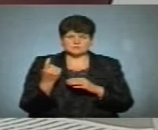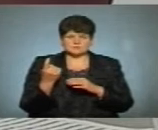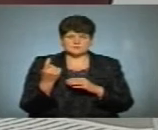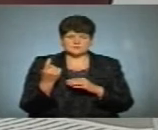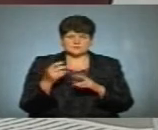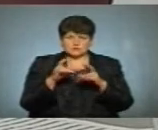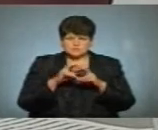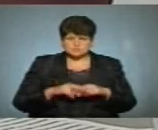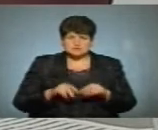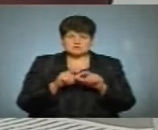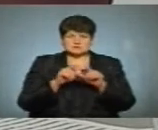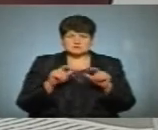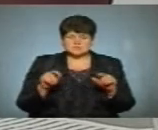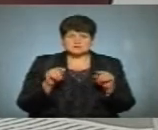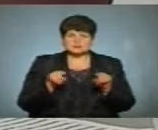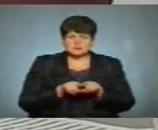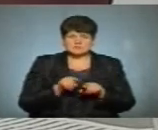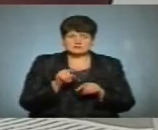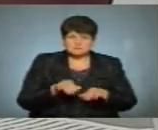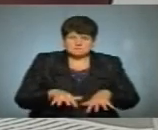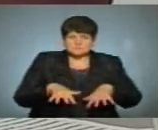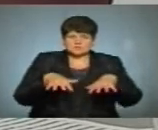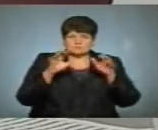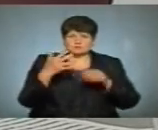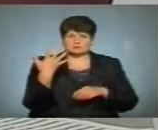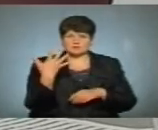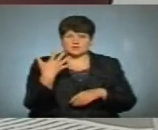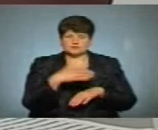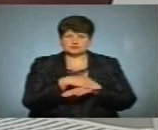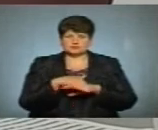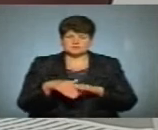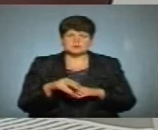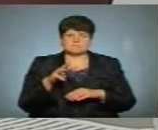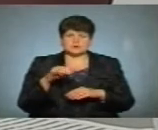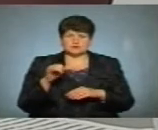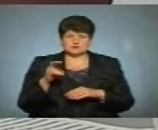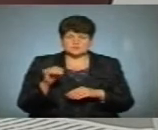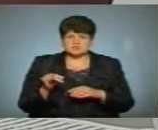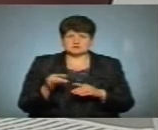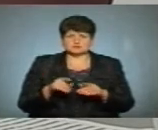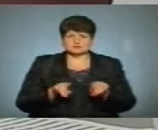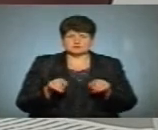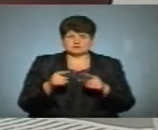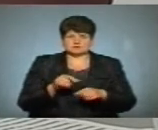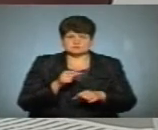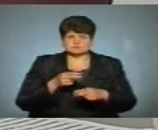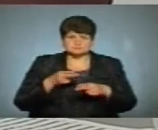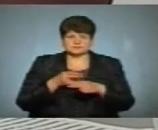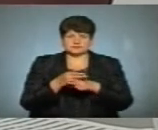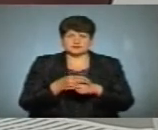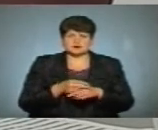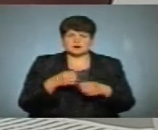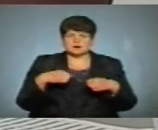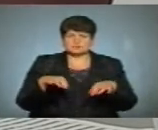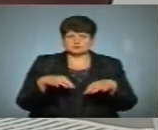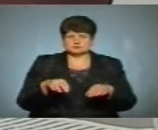сільськогосподарської дослідної станції. Також підтопило 5 вулиць на Миколинецькій. Через воду утворився затор. Автомобілі стояло близько 40 хвилин,